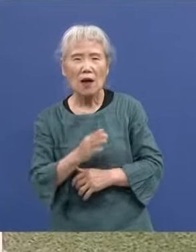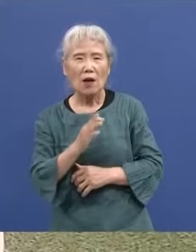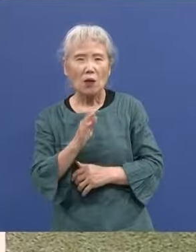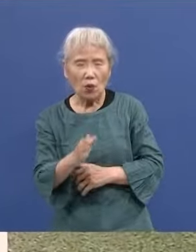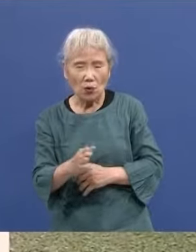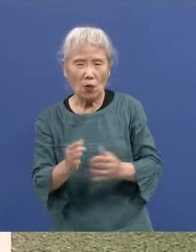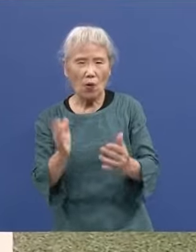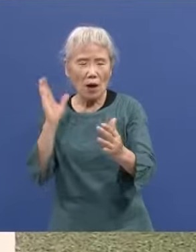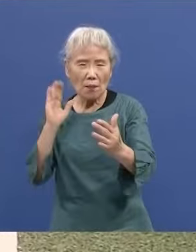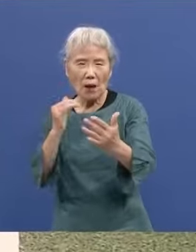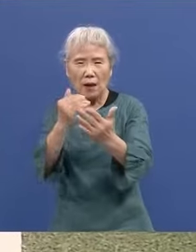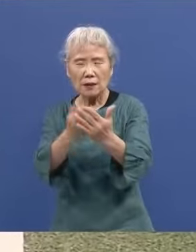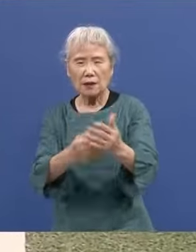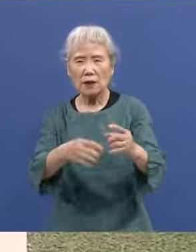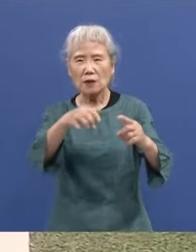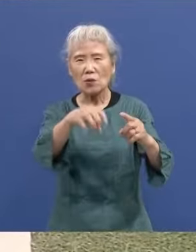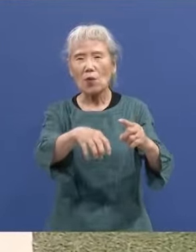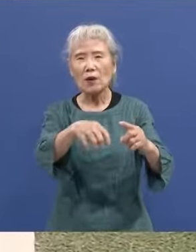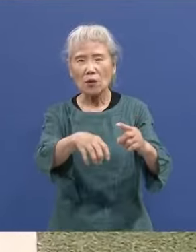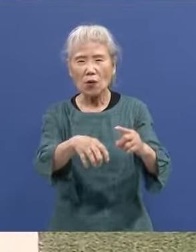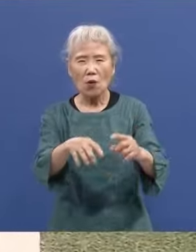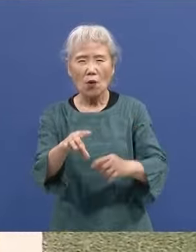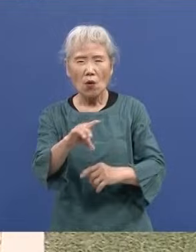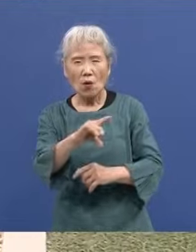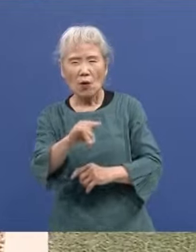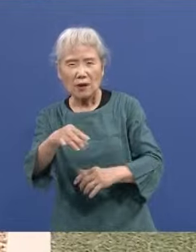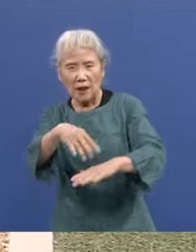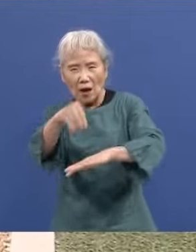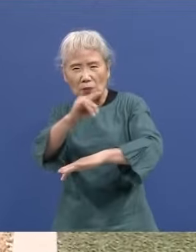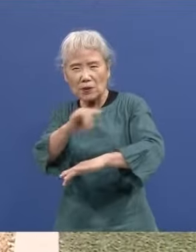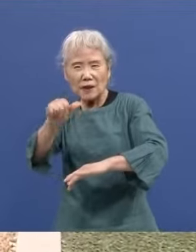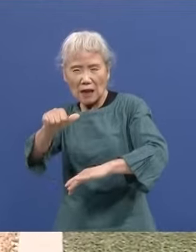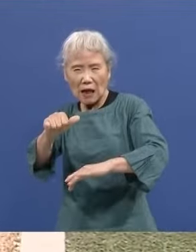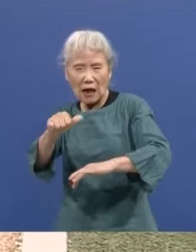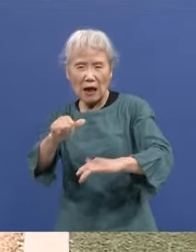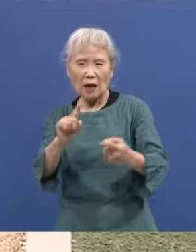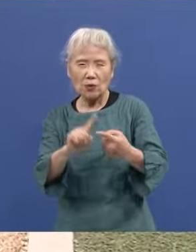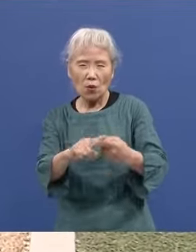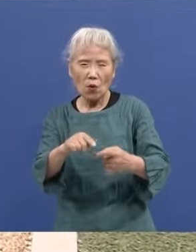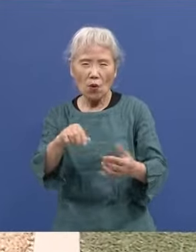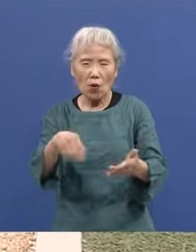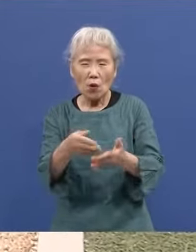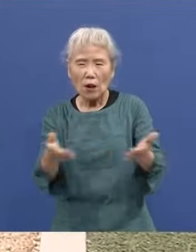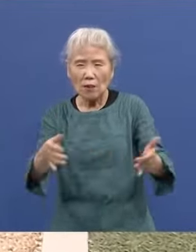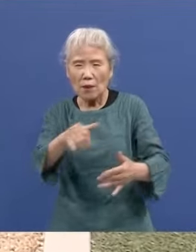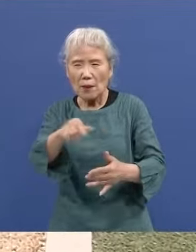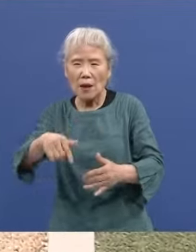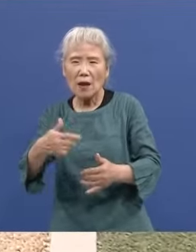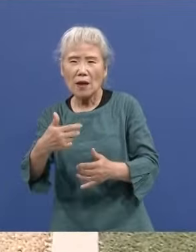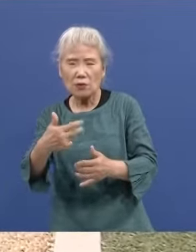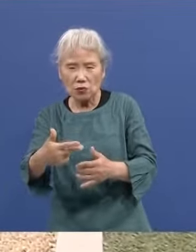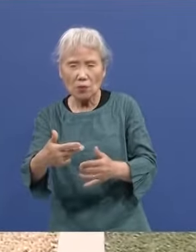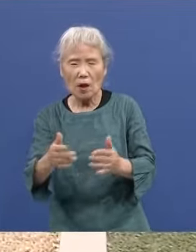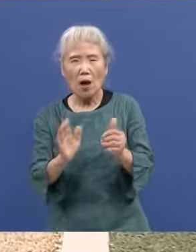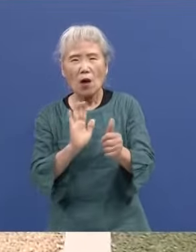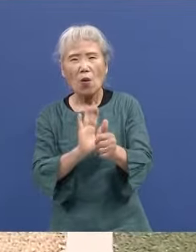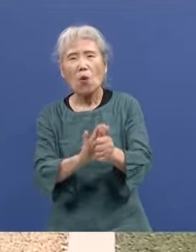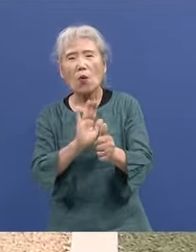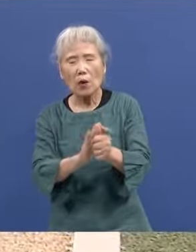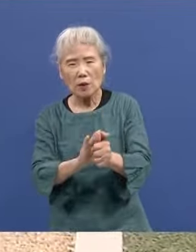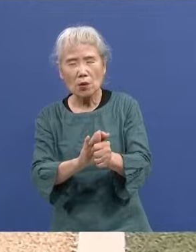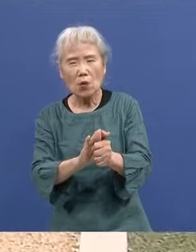の甘石公園内のキャンプギア&カフェベースさんも、この高槻魅力あるお店応援プロジェクトの